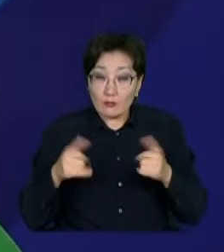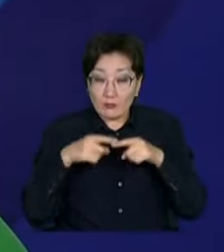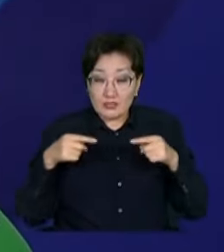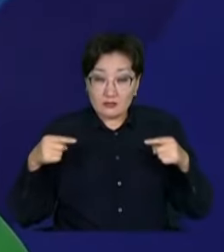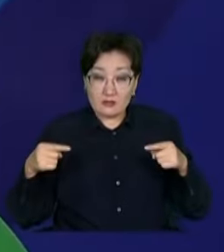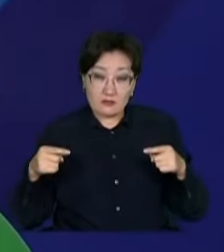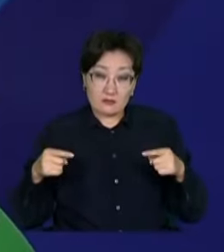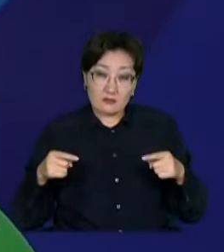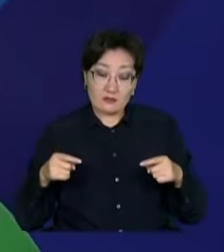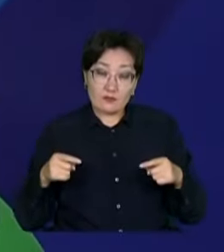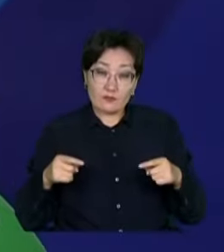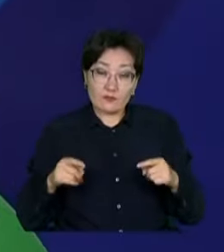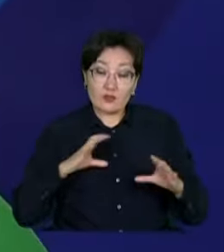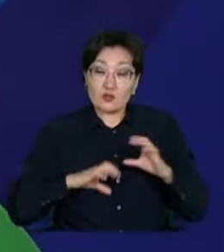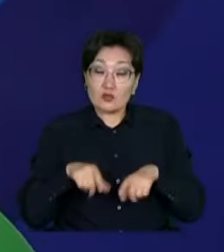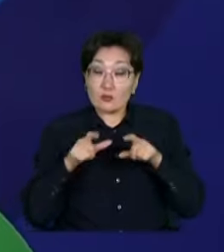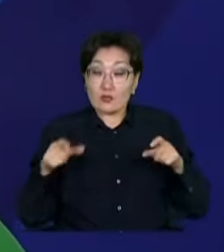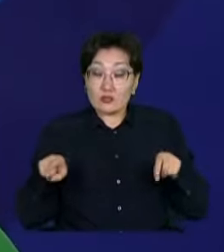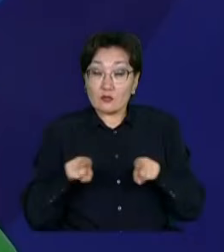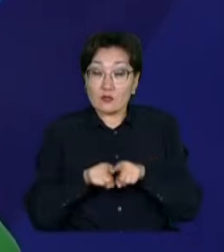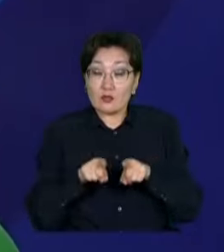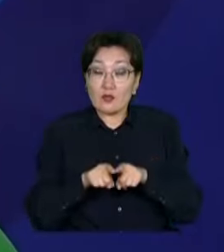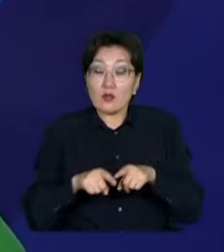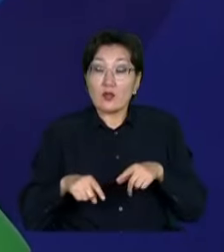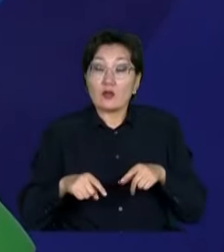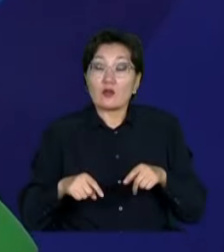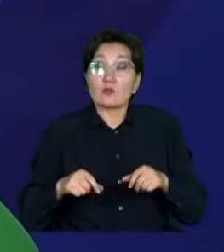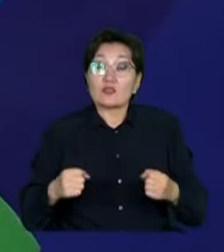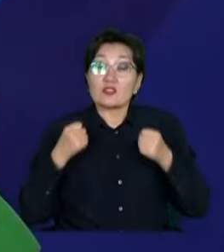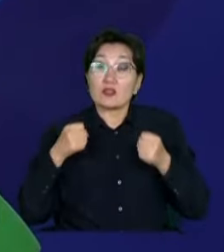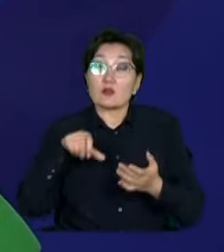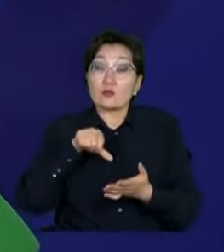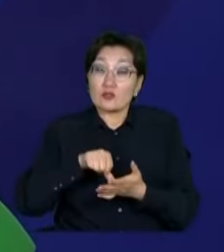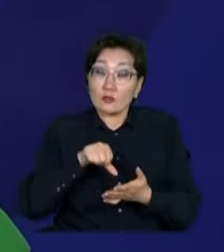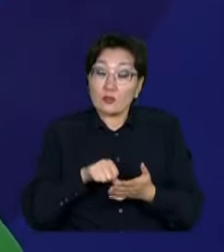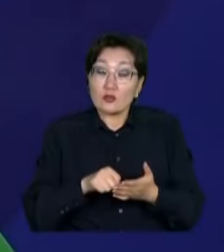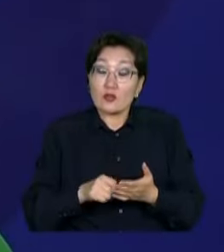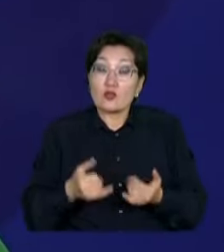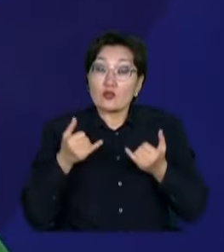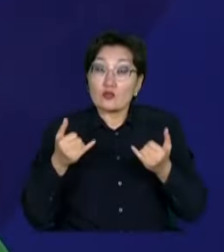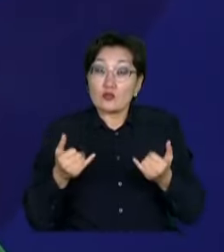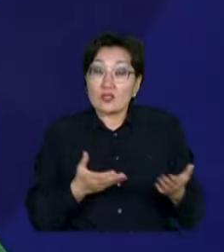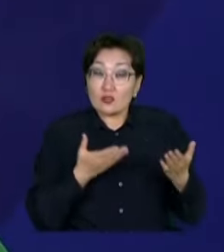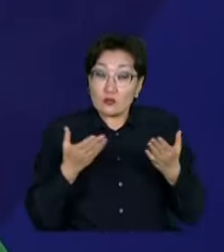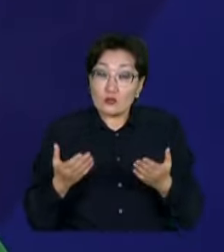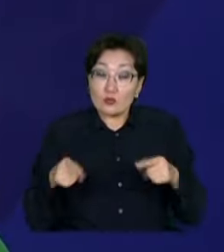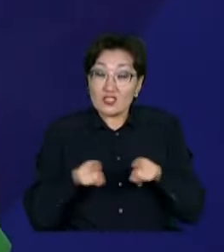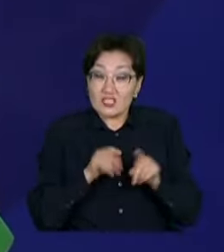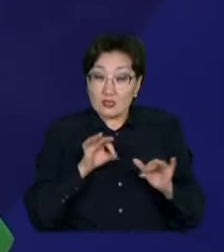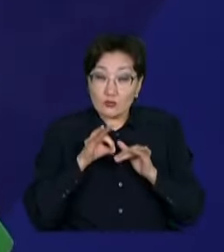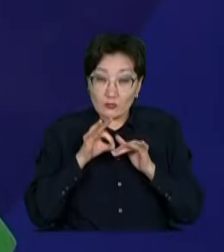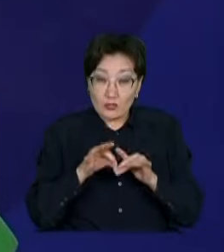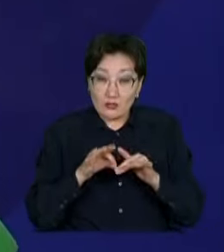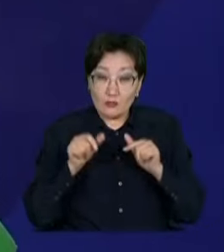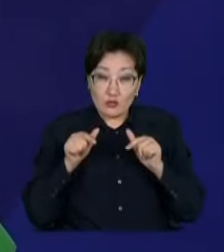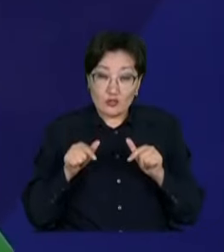да студенттерімізді осы бұқаралық спортқа тартылу үшін осындай іс-шараны ұйымдастырып отыр. Енді